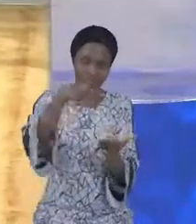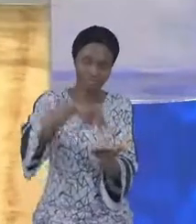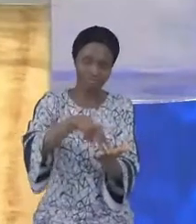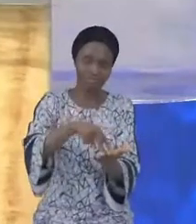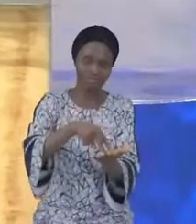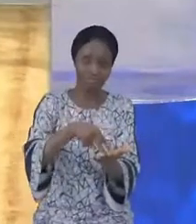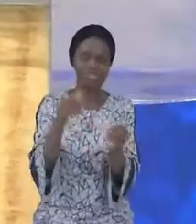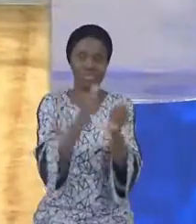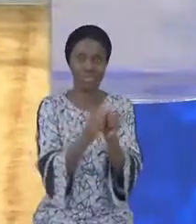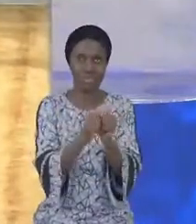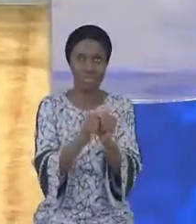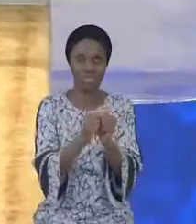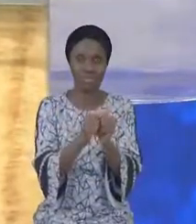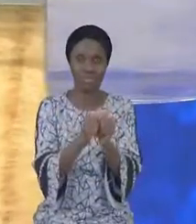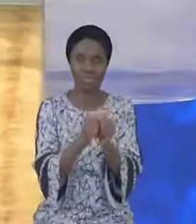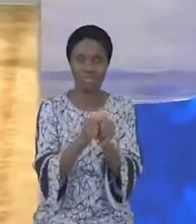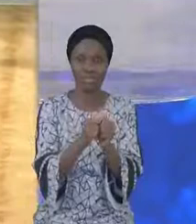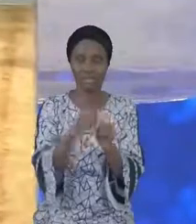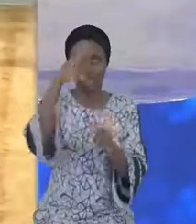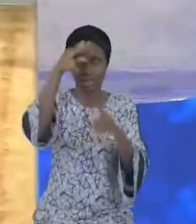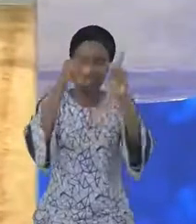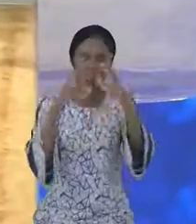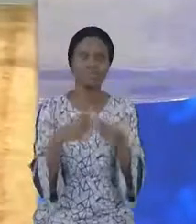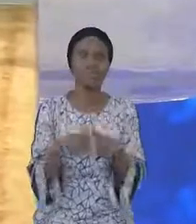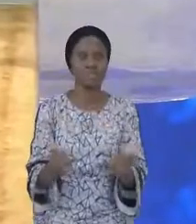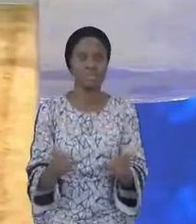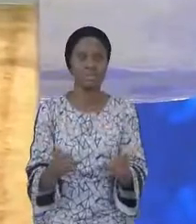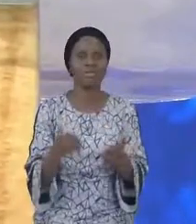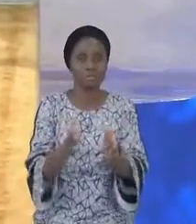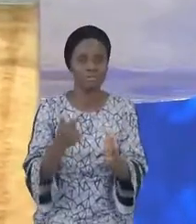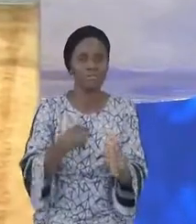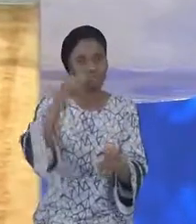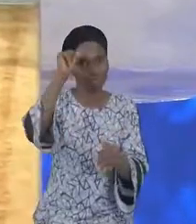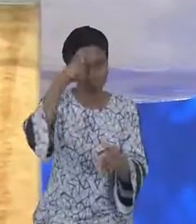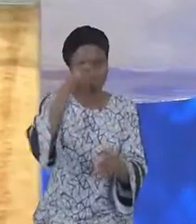lui. Que je vous rappelle ceci, avant que Jésus ne meure.